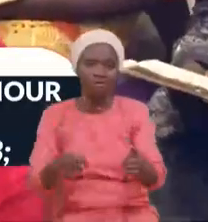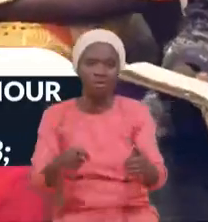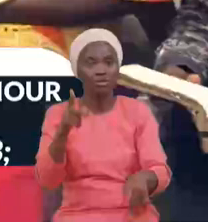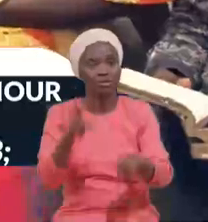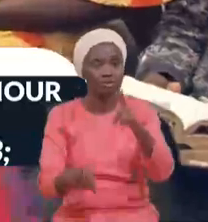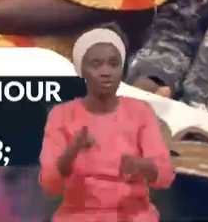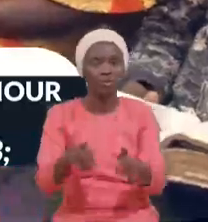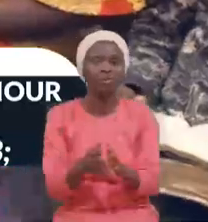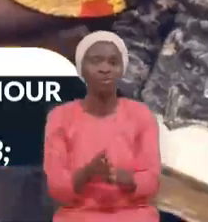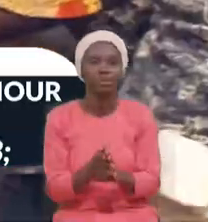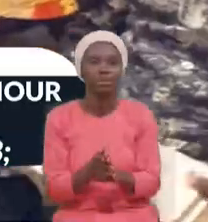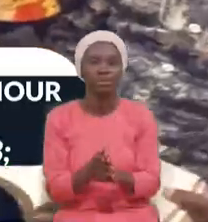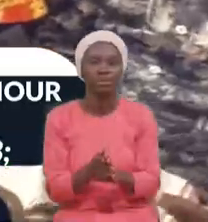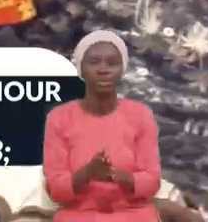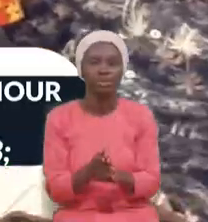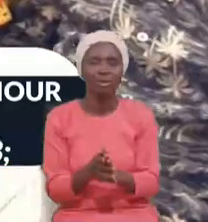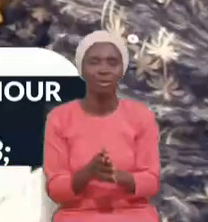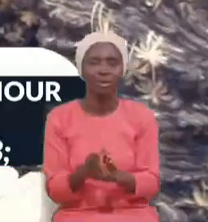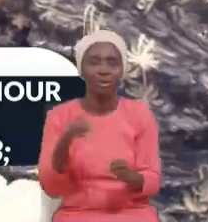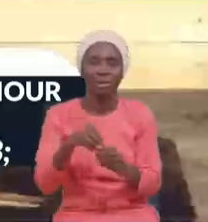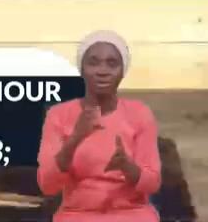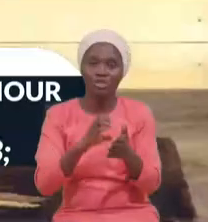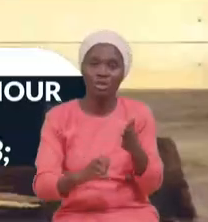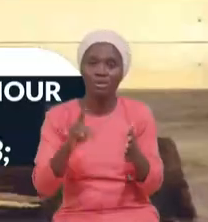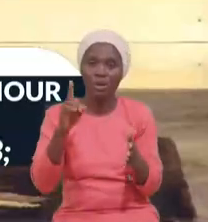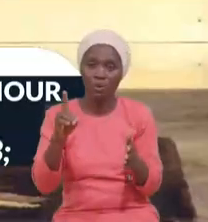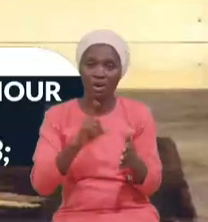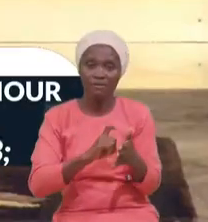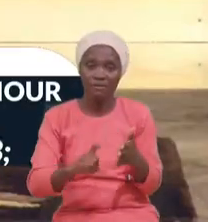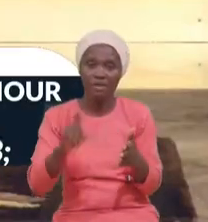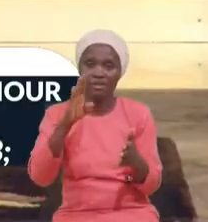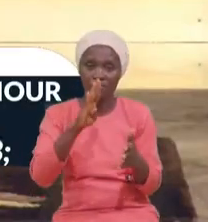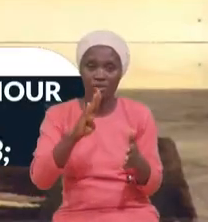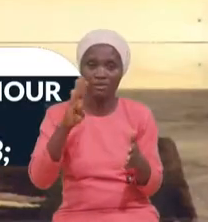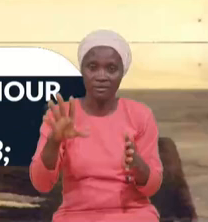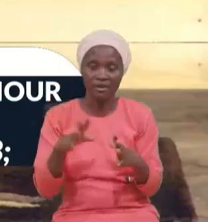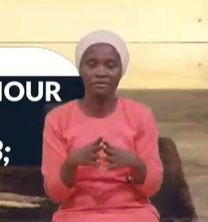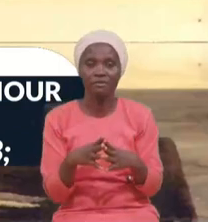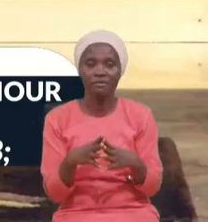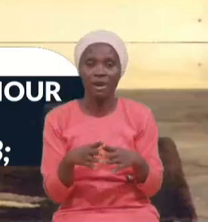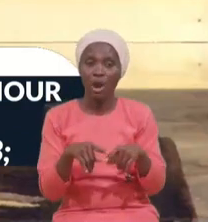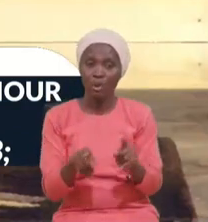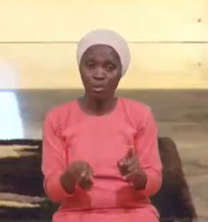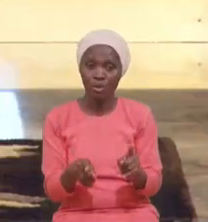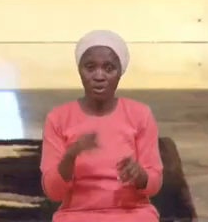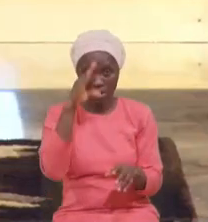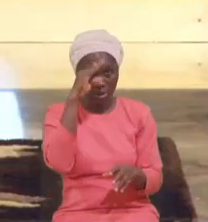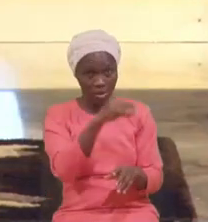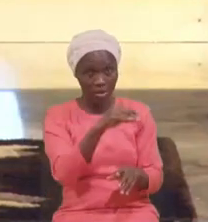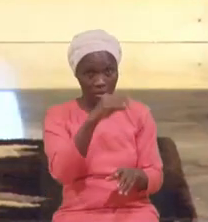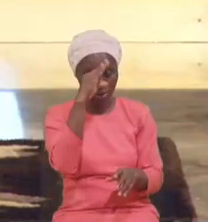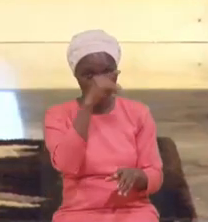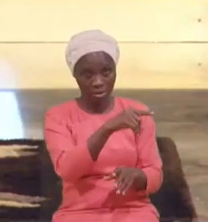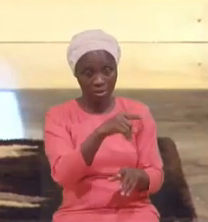Voyons ce que l'homme l'a fait. Voyons Marc chapitre 1, verset